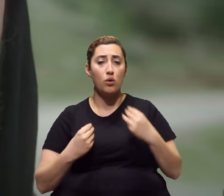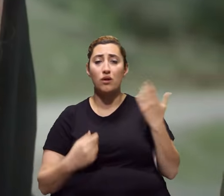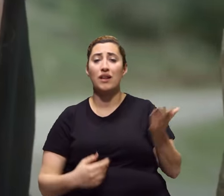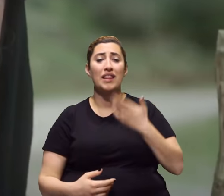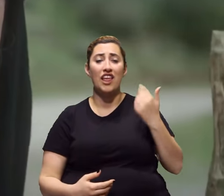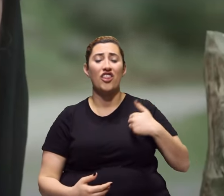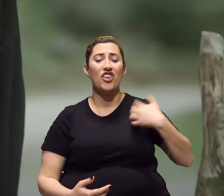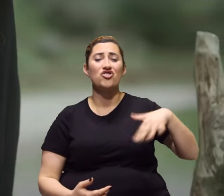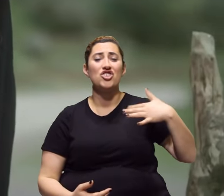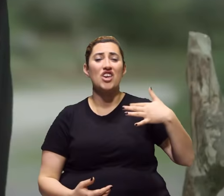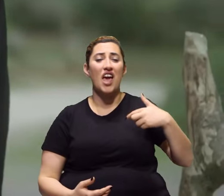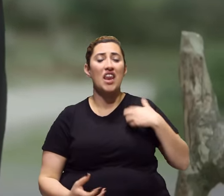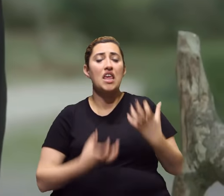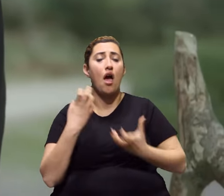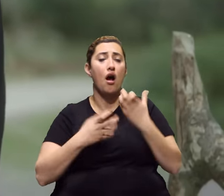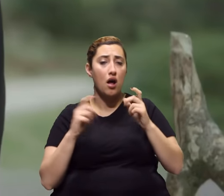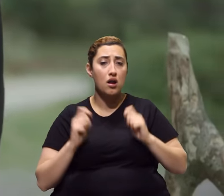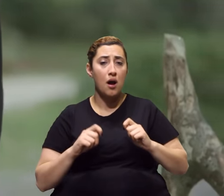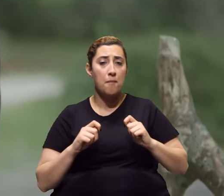Nice ciğer pişirir.